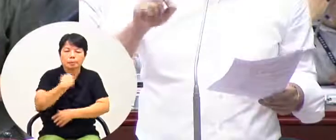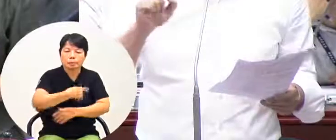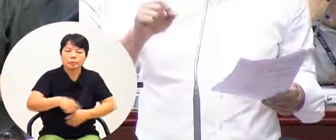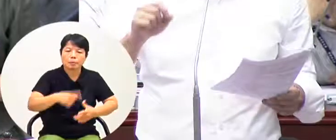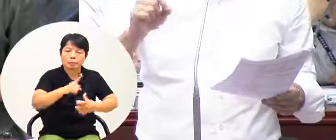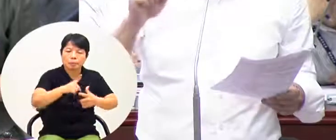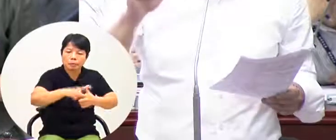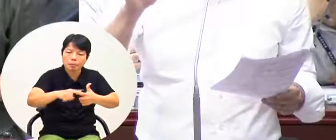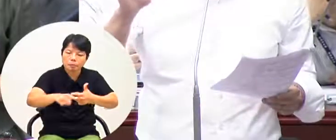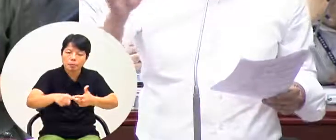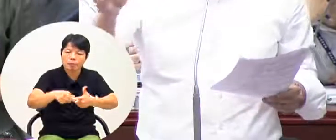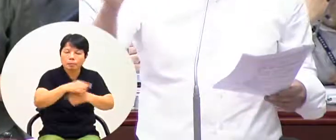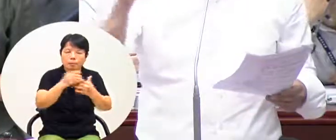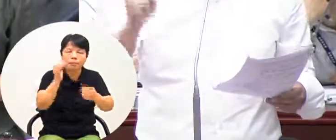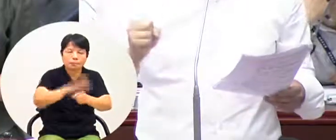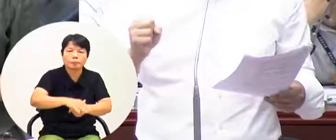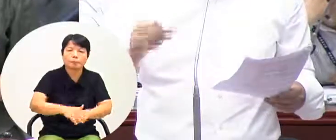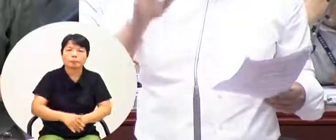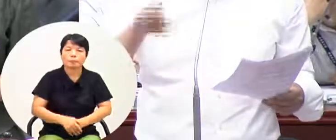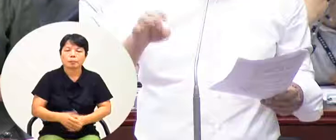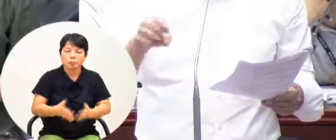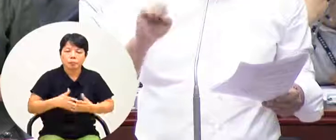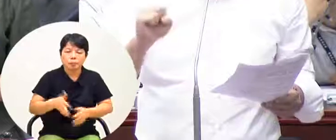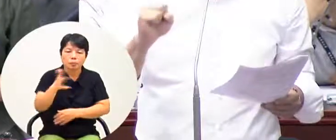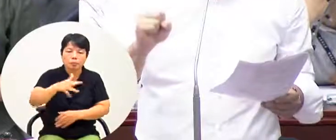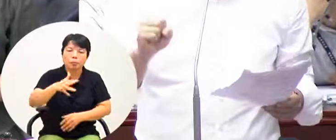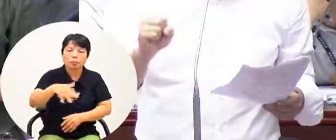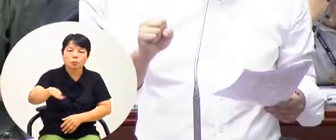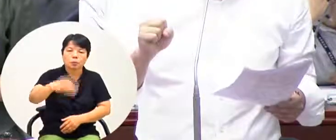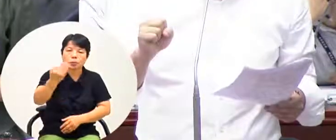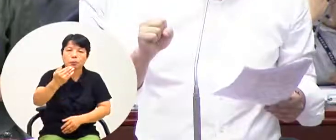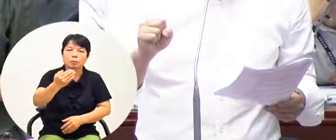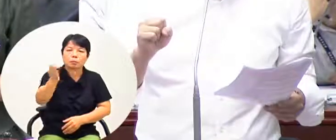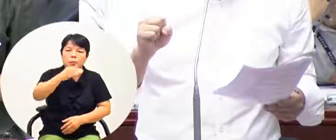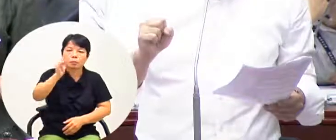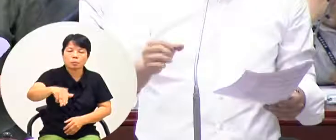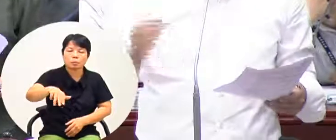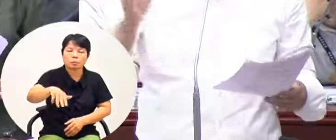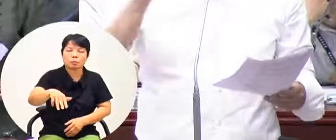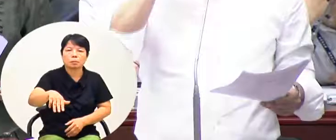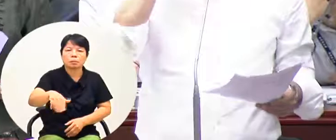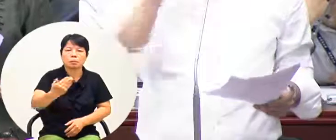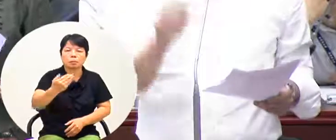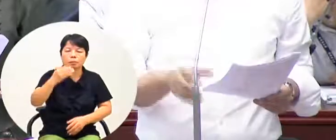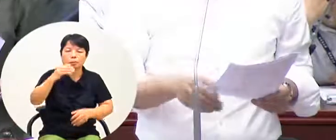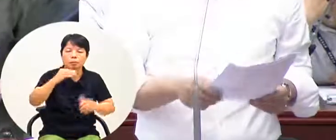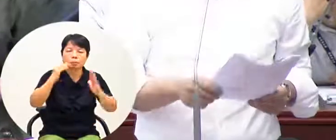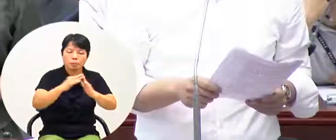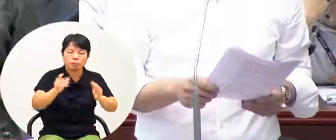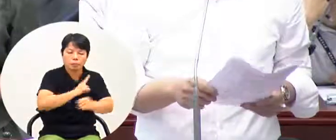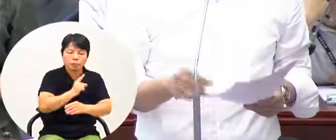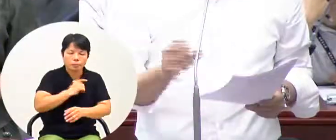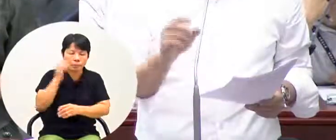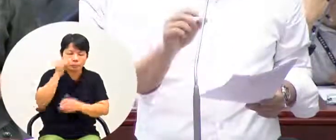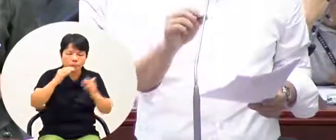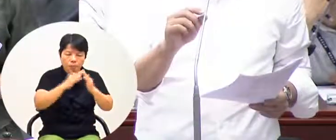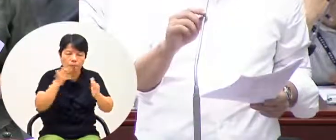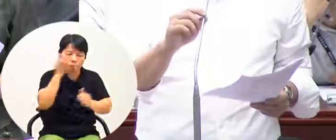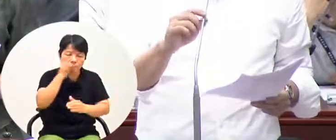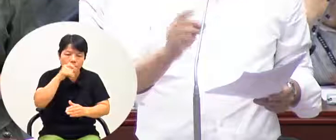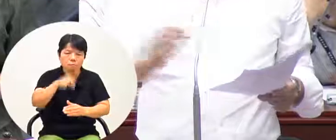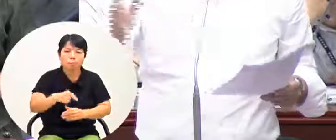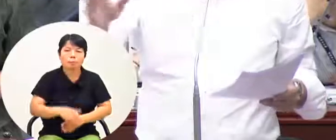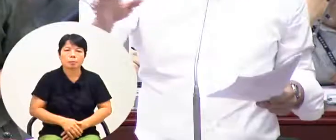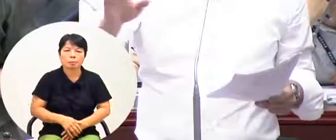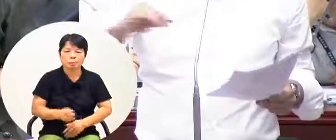会9300户，他是希望拿到租金补贴，让他自己去找房子。 那我们有这么多的量吗？可以让他们